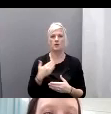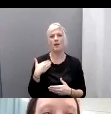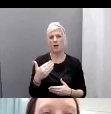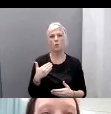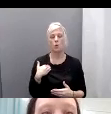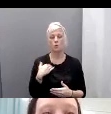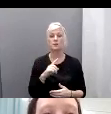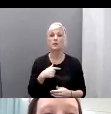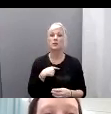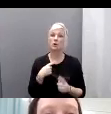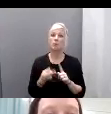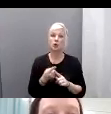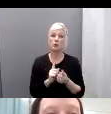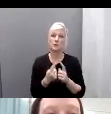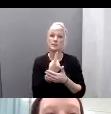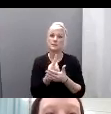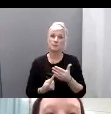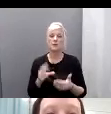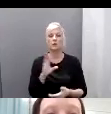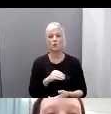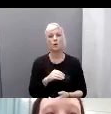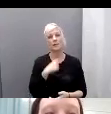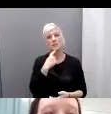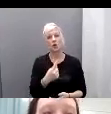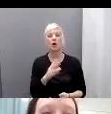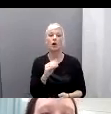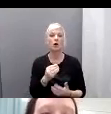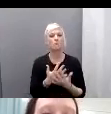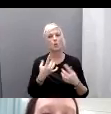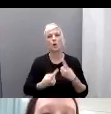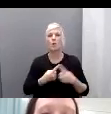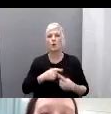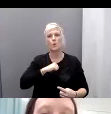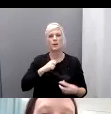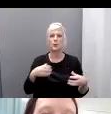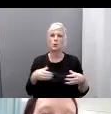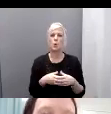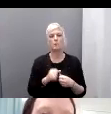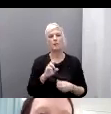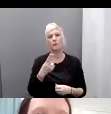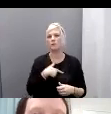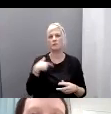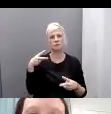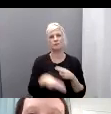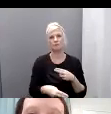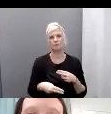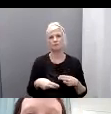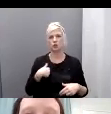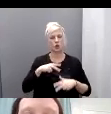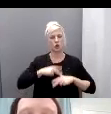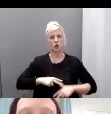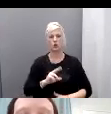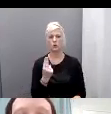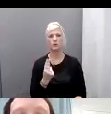jag: bara så du vet, det har varit kul i alla dessa år, men jag är nöjd. Nu gör vi slut.